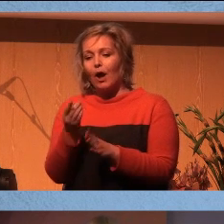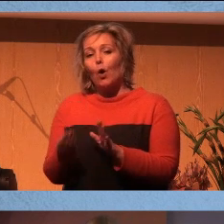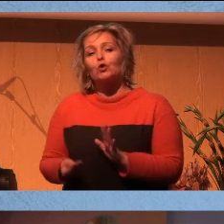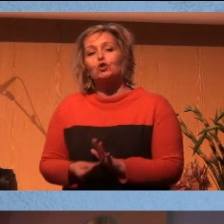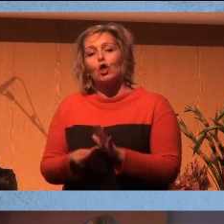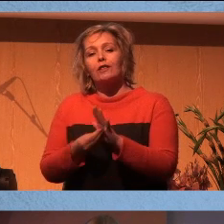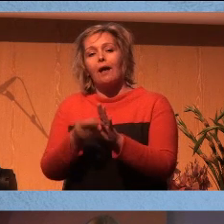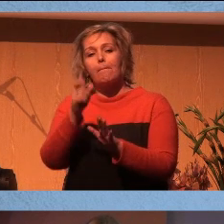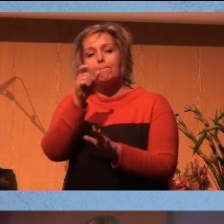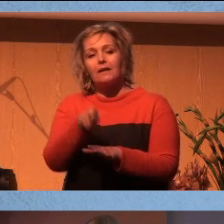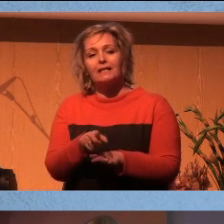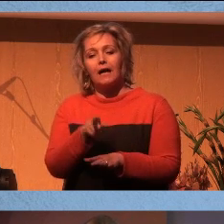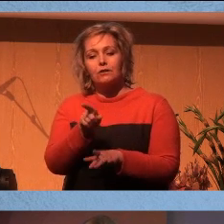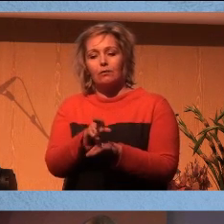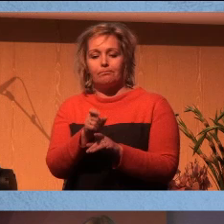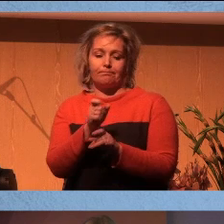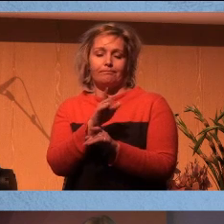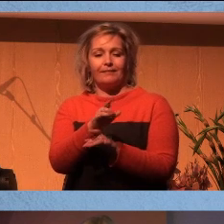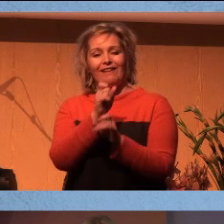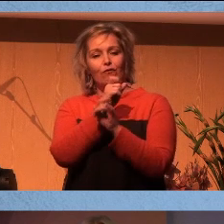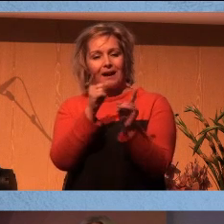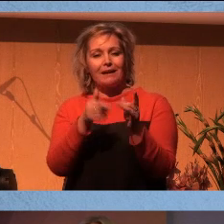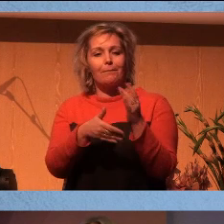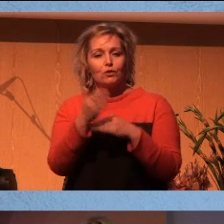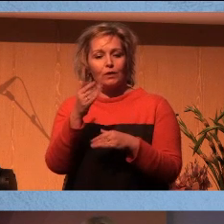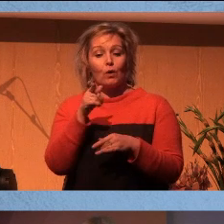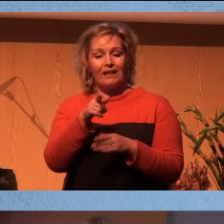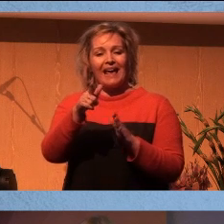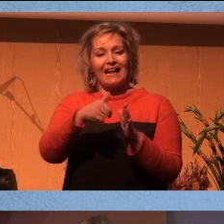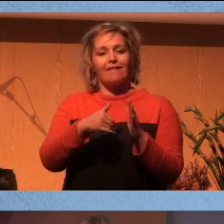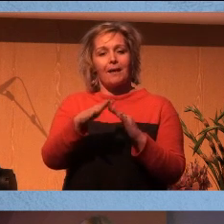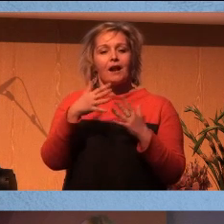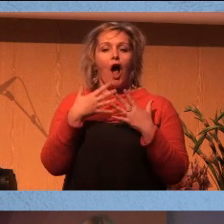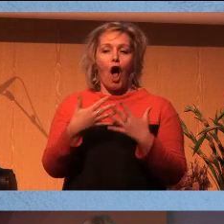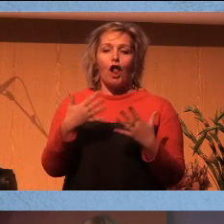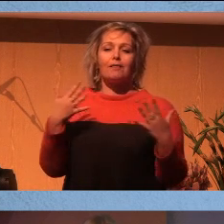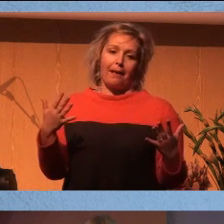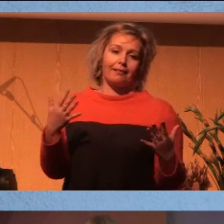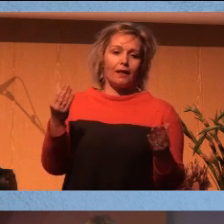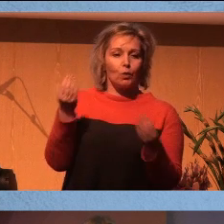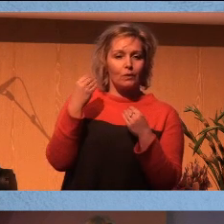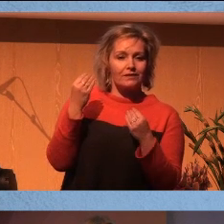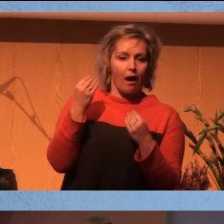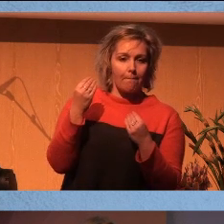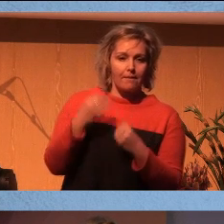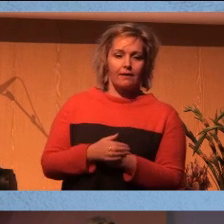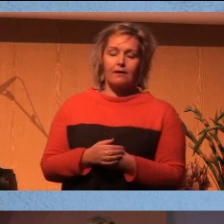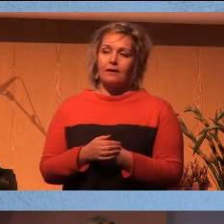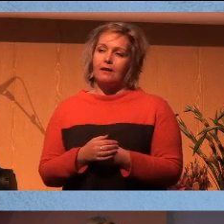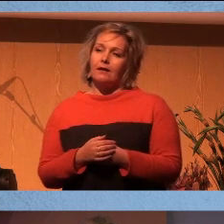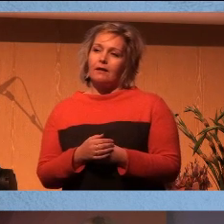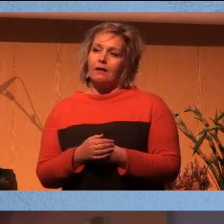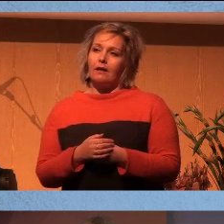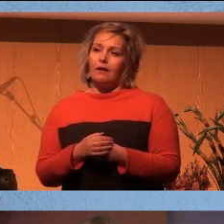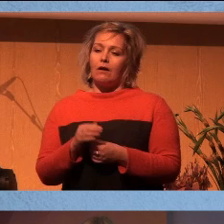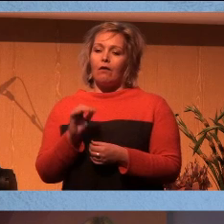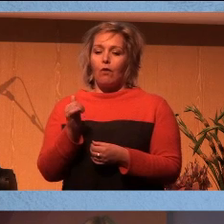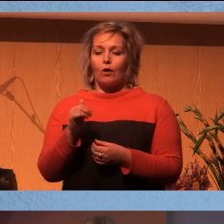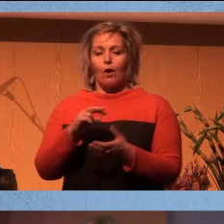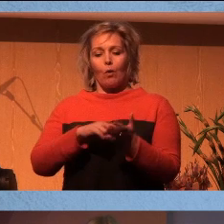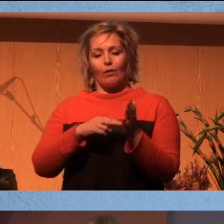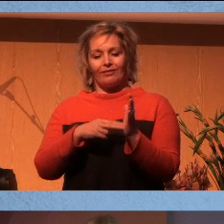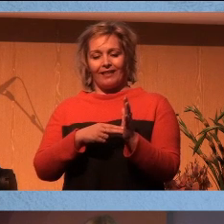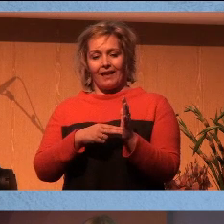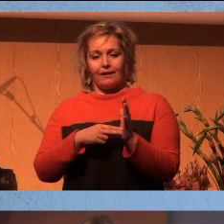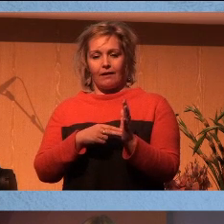støtte pasienter og ta informerte beslutninger. Og det krever en mer allmenngyldig kunnskap for å håndtere